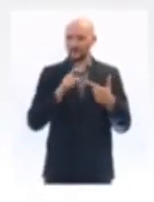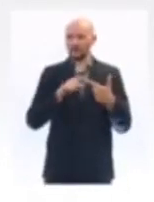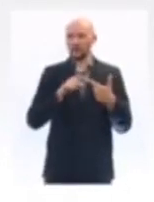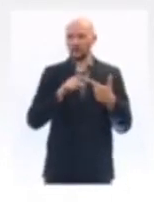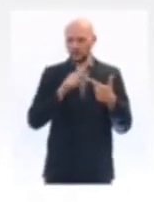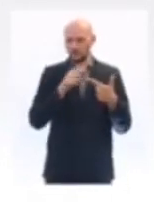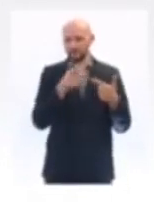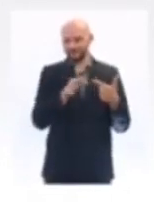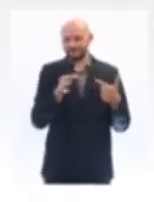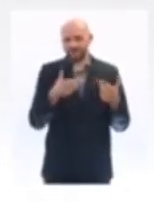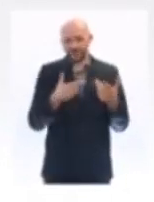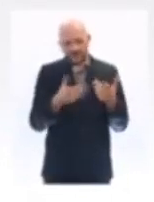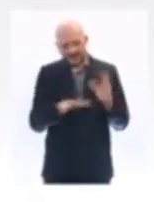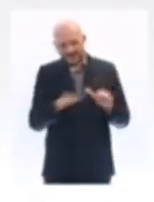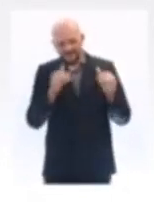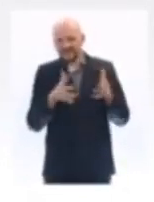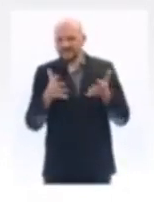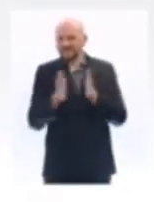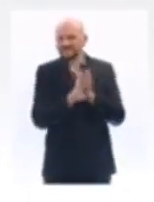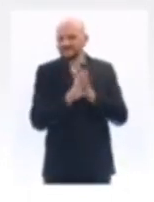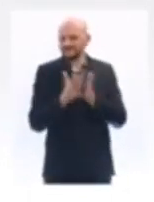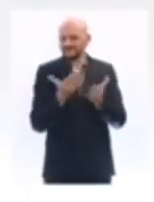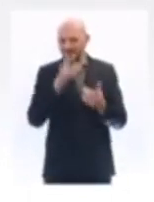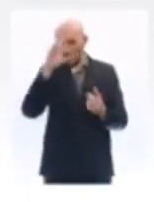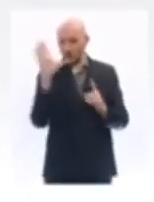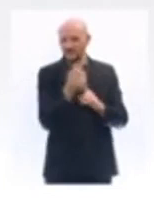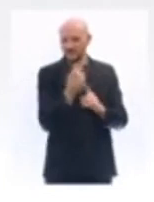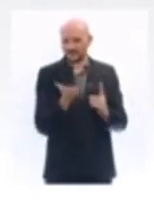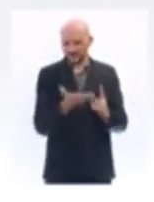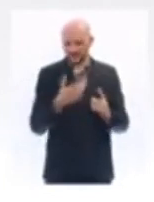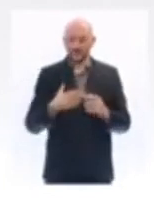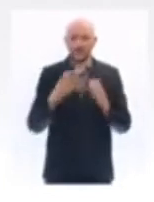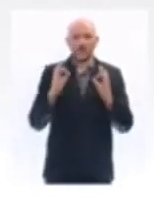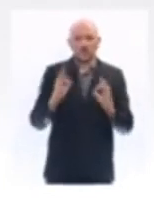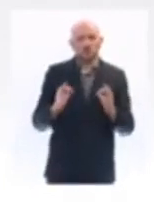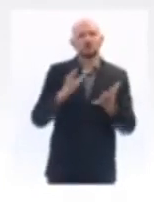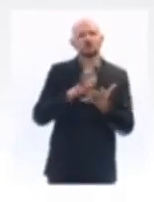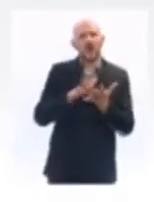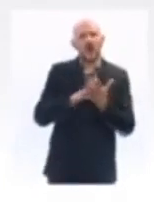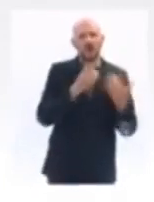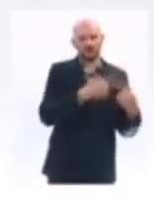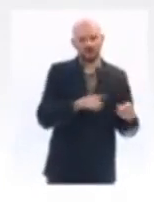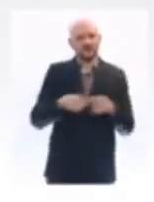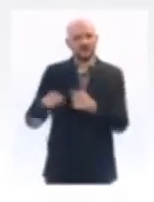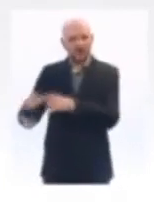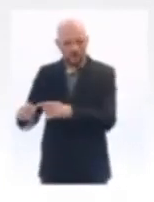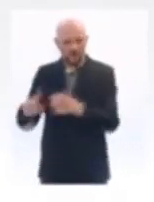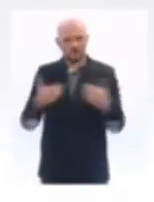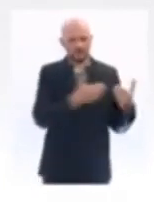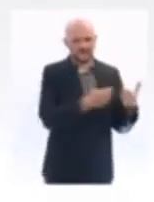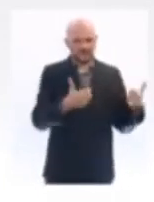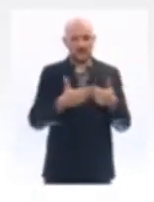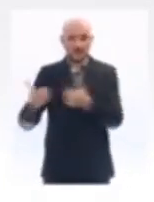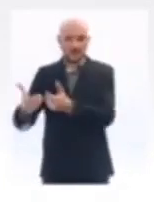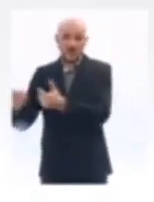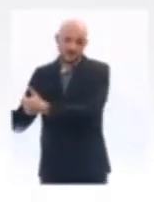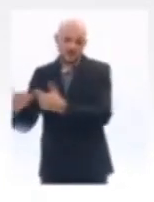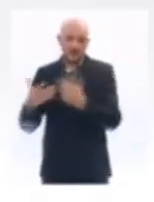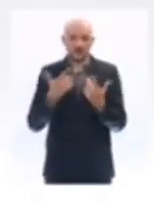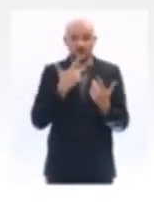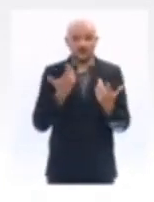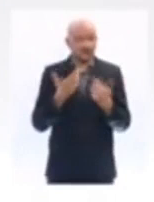professionnel et que aussi la densité est généralement plus faible en lycée professionnel. C'est typiquement le cas où il n'est vraiment pas souhaitable de créer des